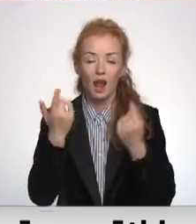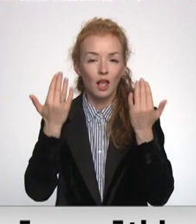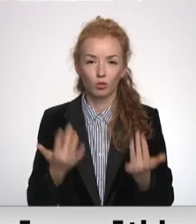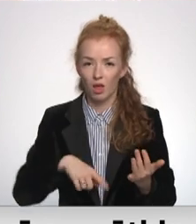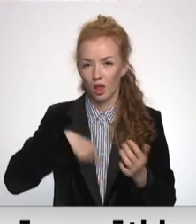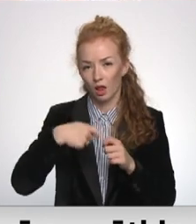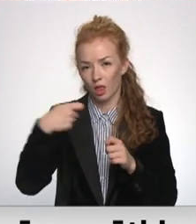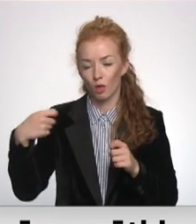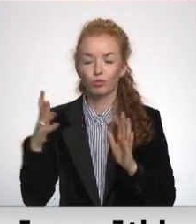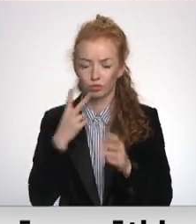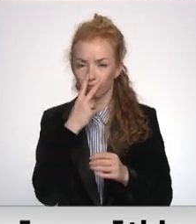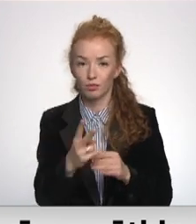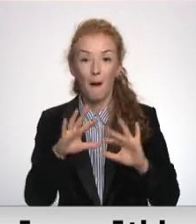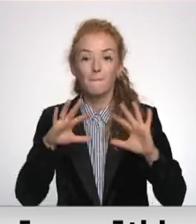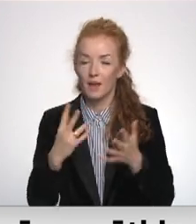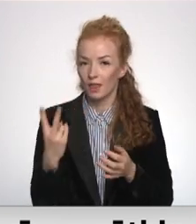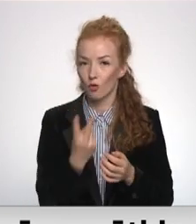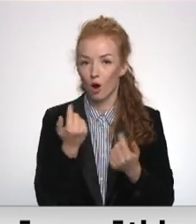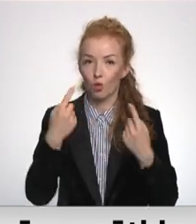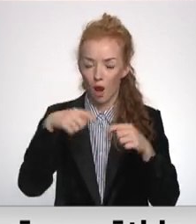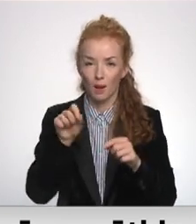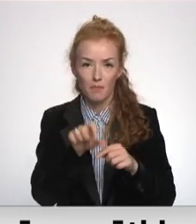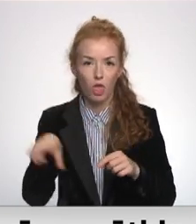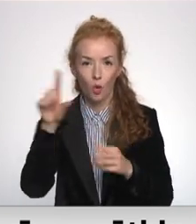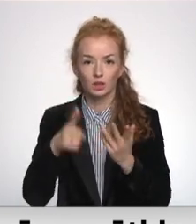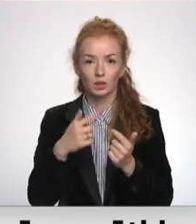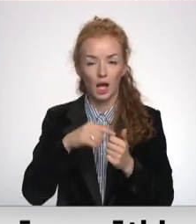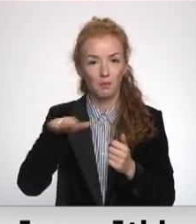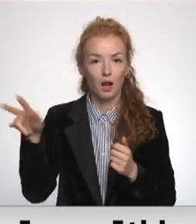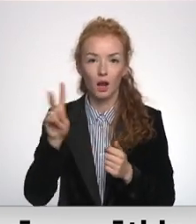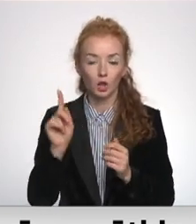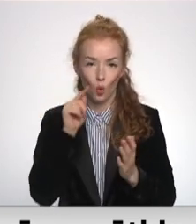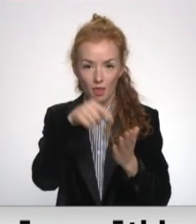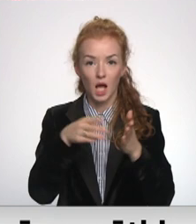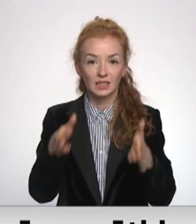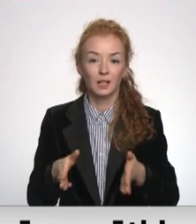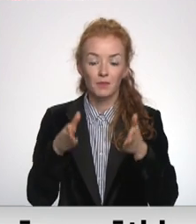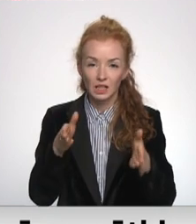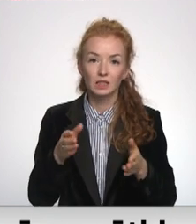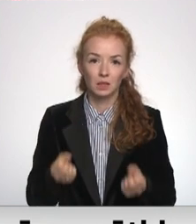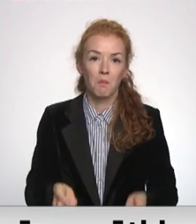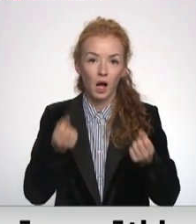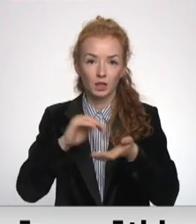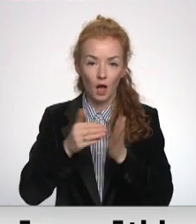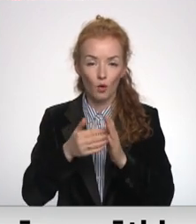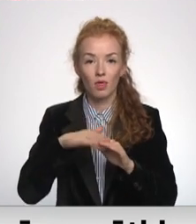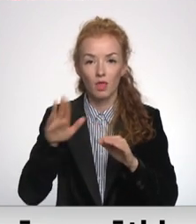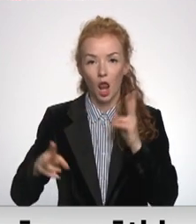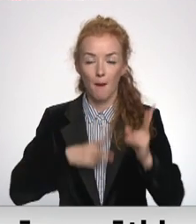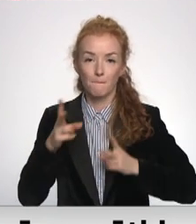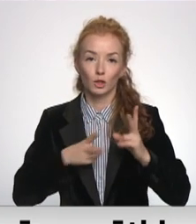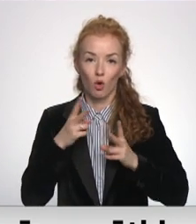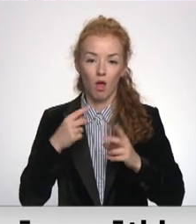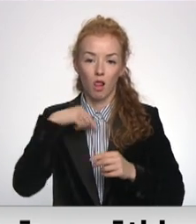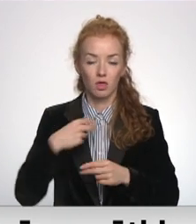bet divu gadu laikā nozīmīgi audus pusauģu skaits, kas nonāk bērnu psihiatrijas klīnikā neatliekamā kārtā emocionālu traucējumu